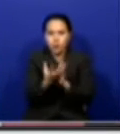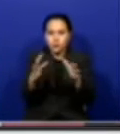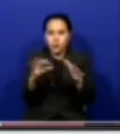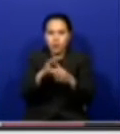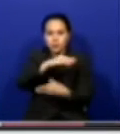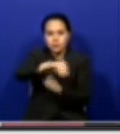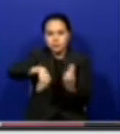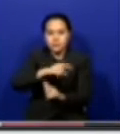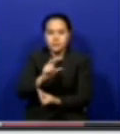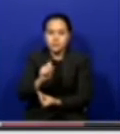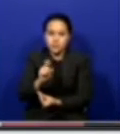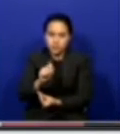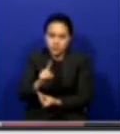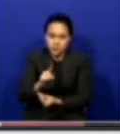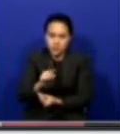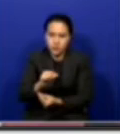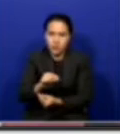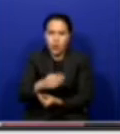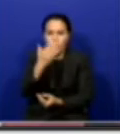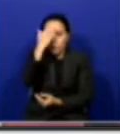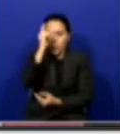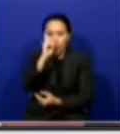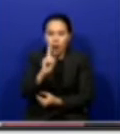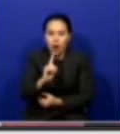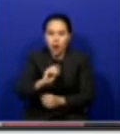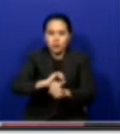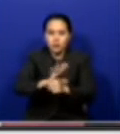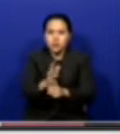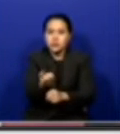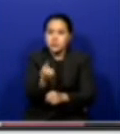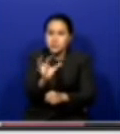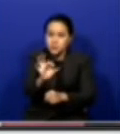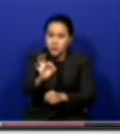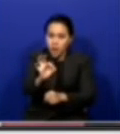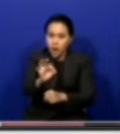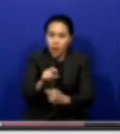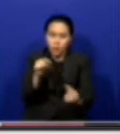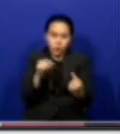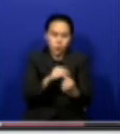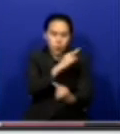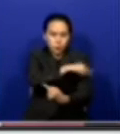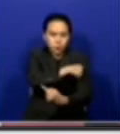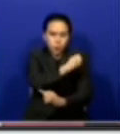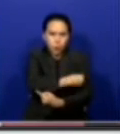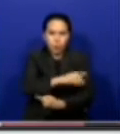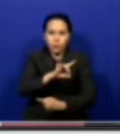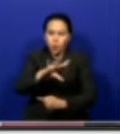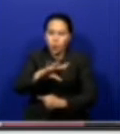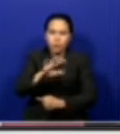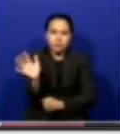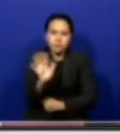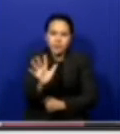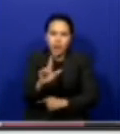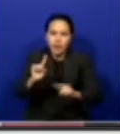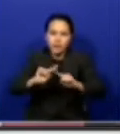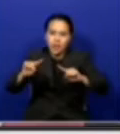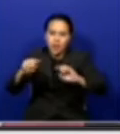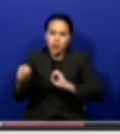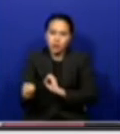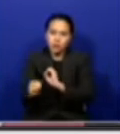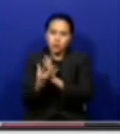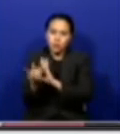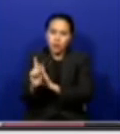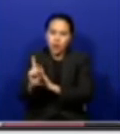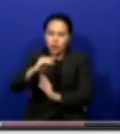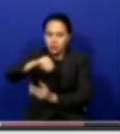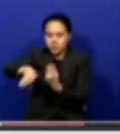เพราะผลกระทบของโควิด-19 มิได้มีเพียงด้านสาธารณสุขแต่ยังทำให้เศรษฐกิจห